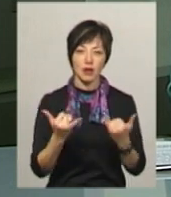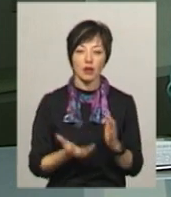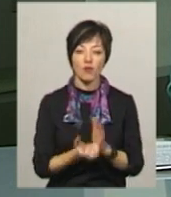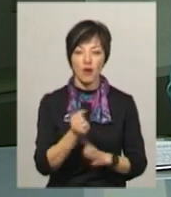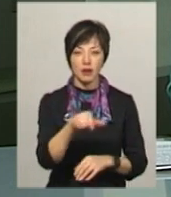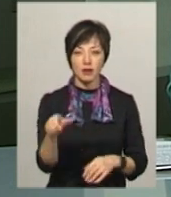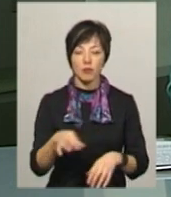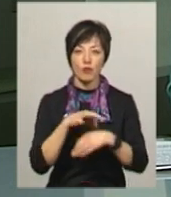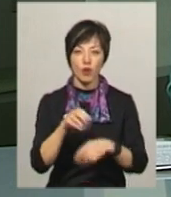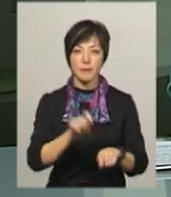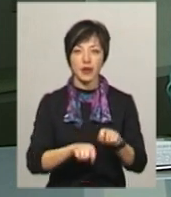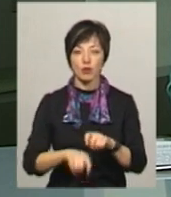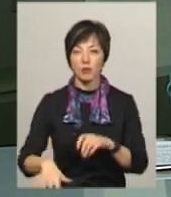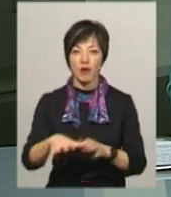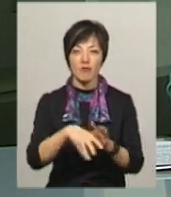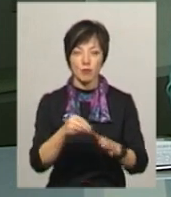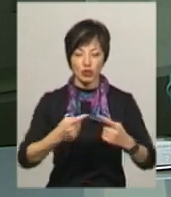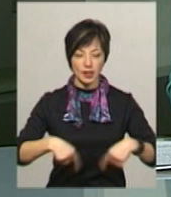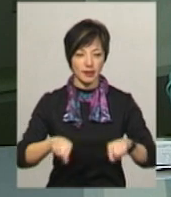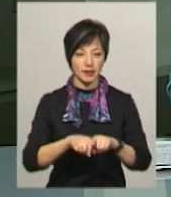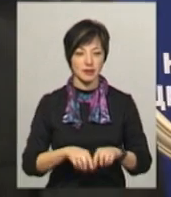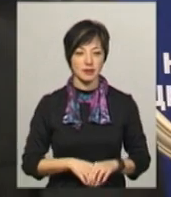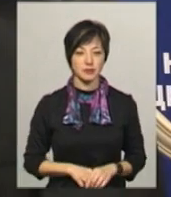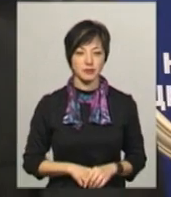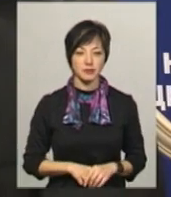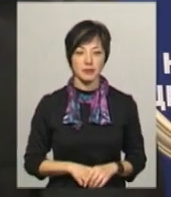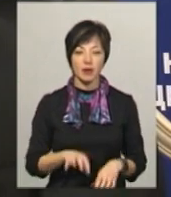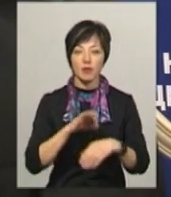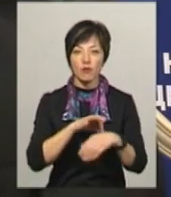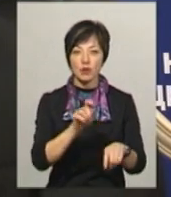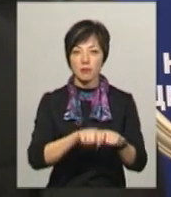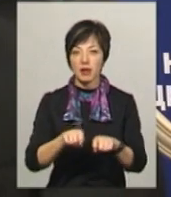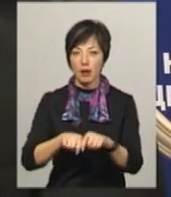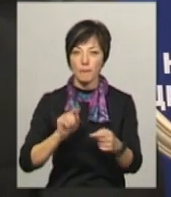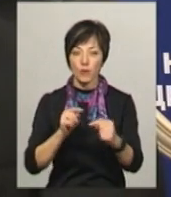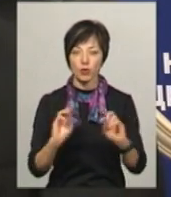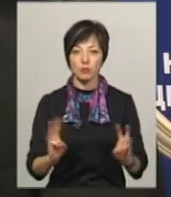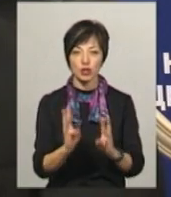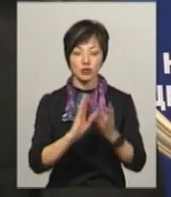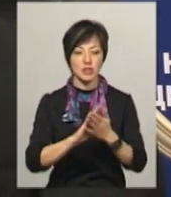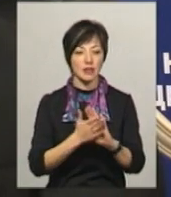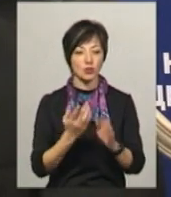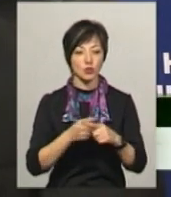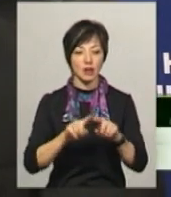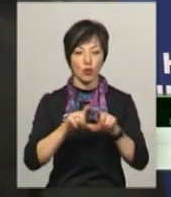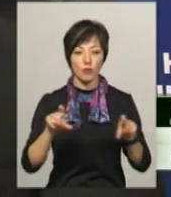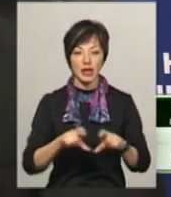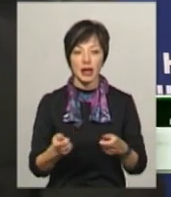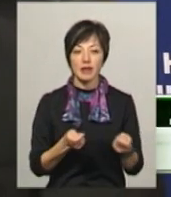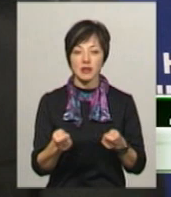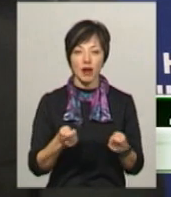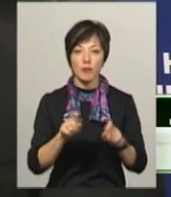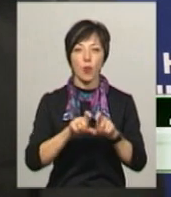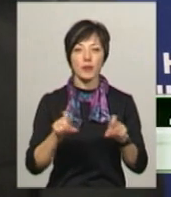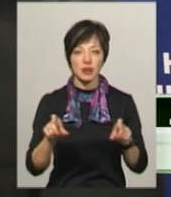рятувальники проводять перевірку приміщень виборчих дільниць. Проводяться перевірки протипожежного стану даних об'єктів. Керівникам